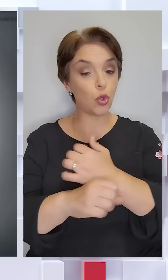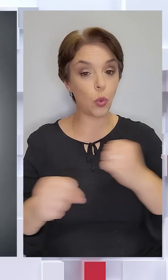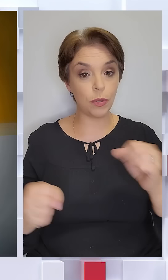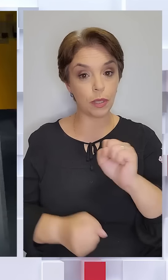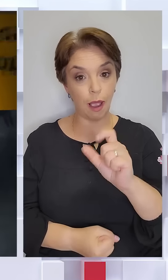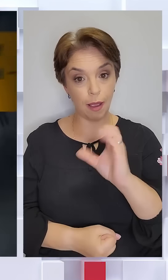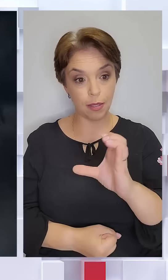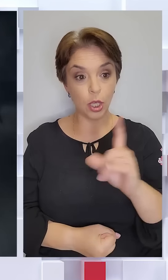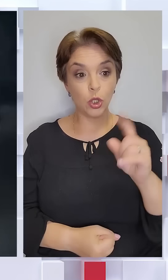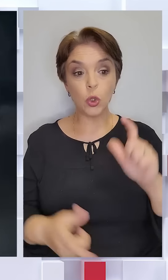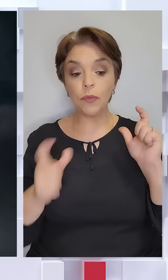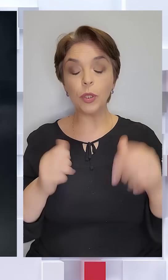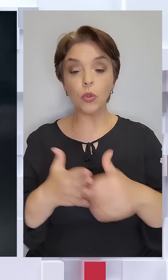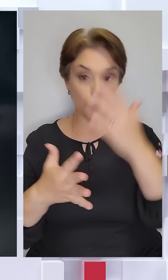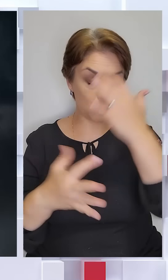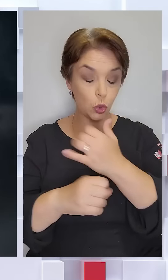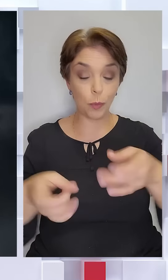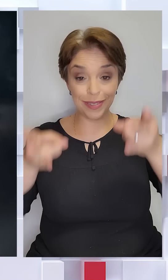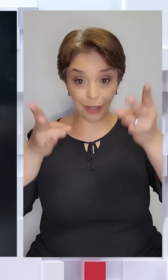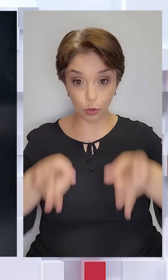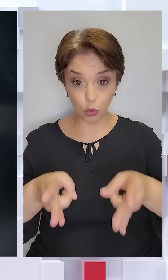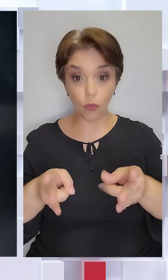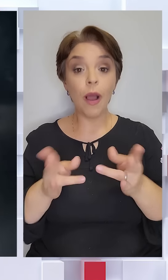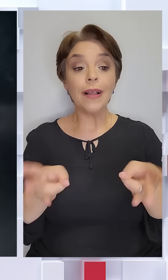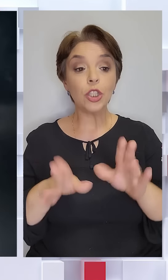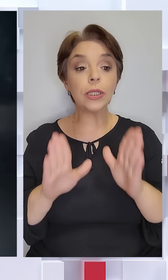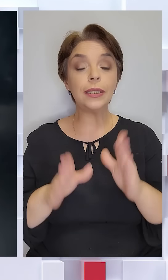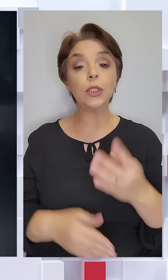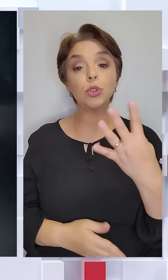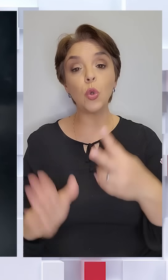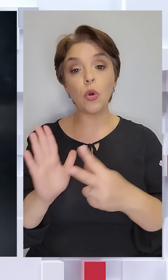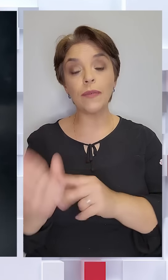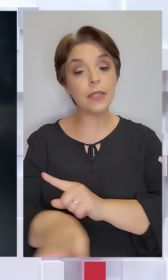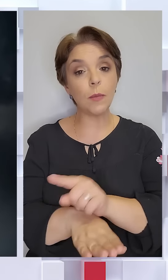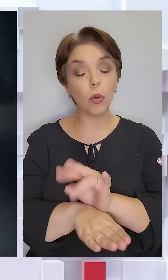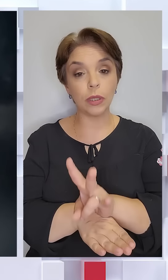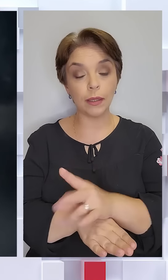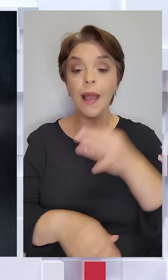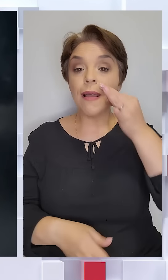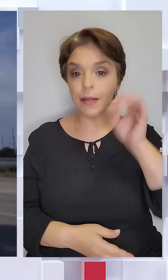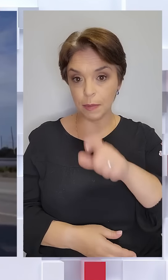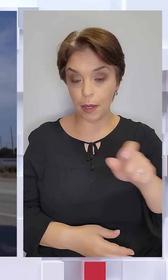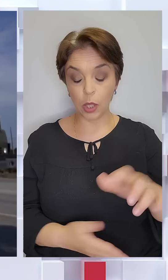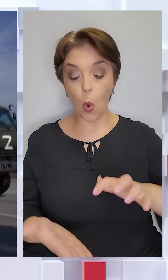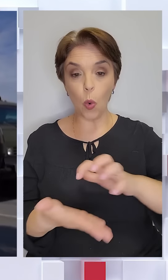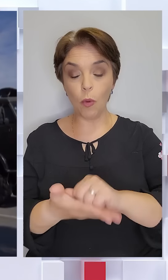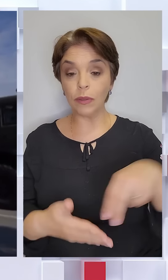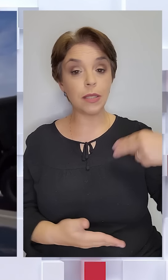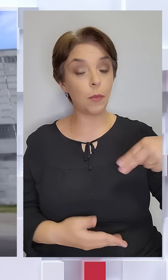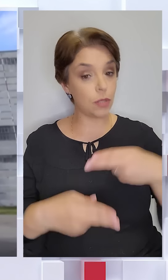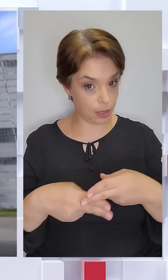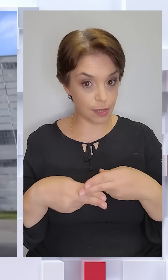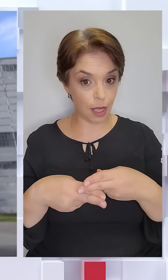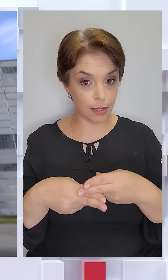Чорнобильської АЕС. Щоб відвернути нову чорнобильську катастрофу, лишилось лише 48 годин, експерти. Окупована